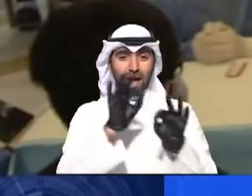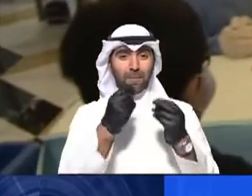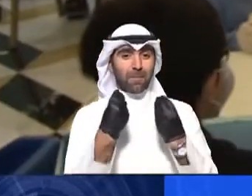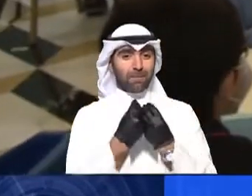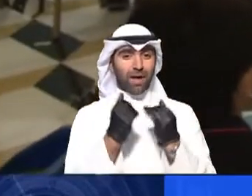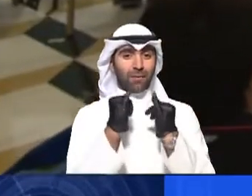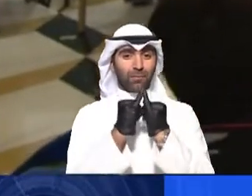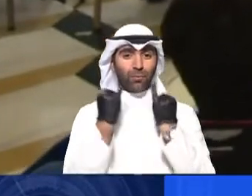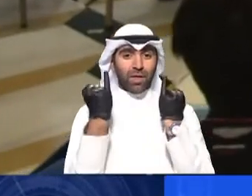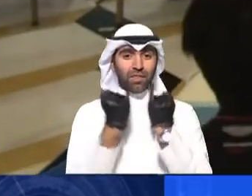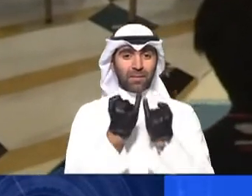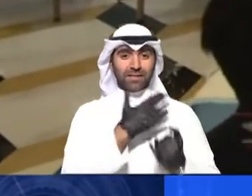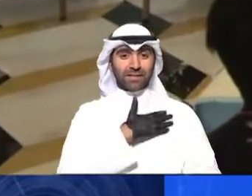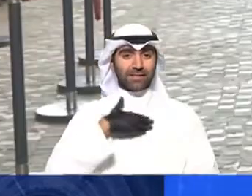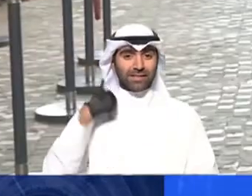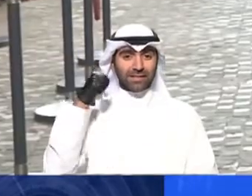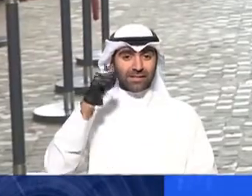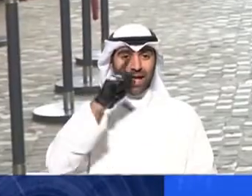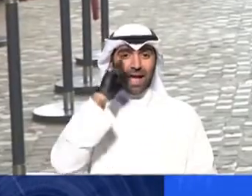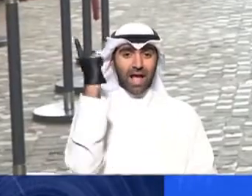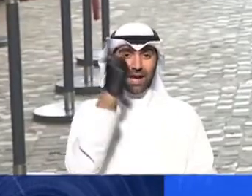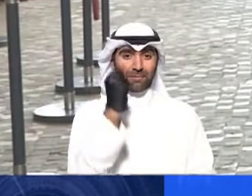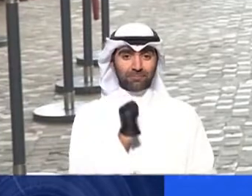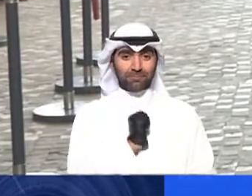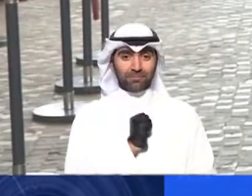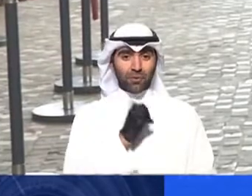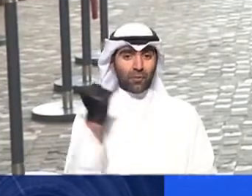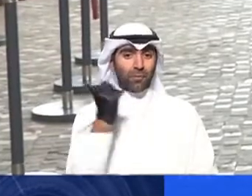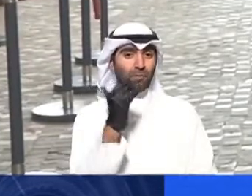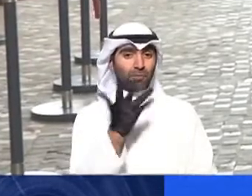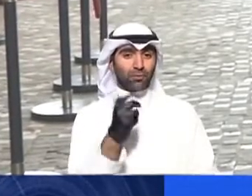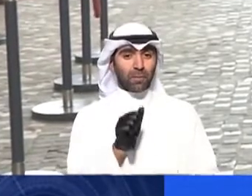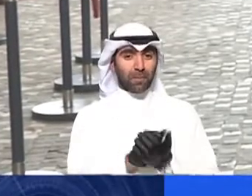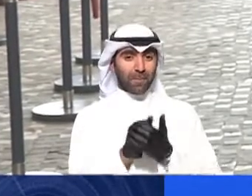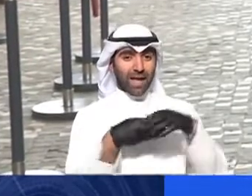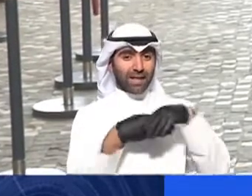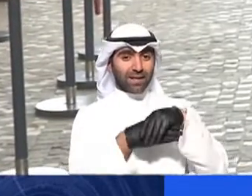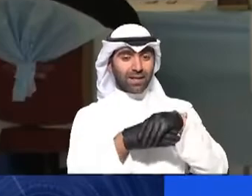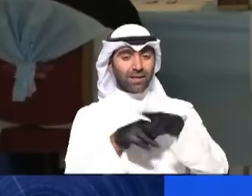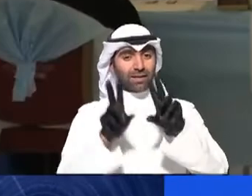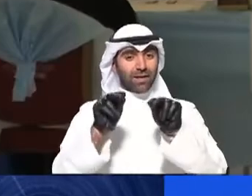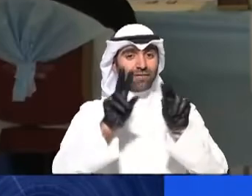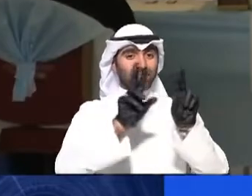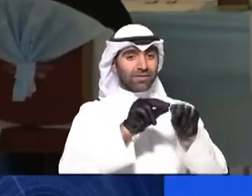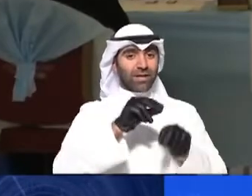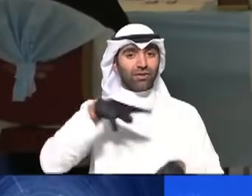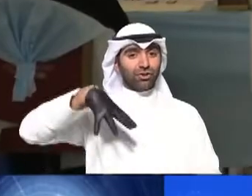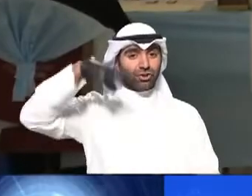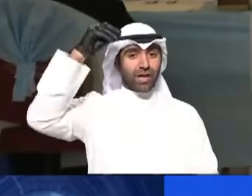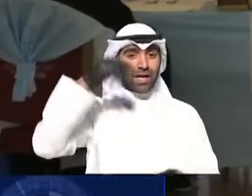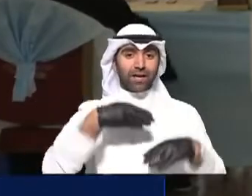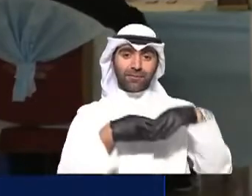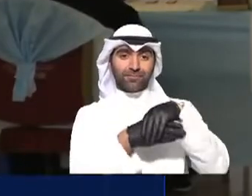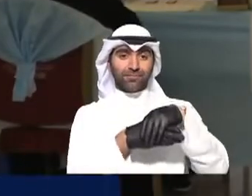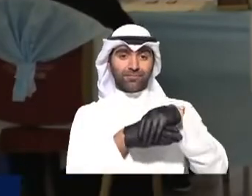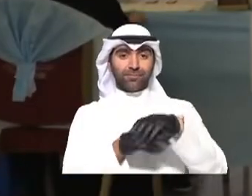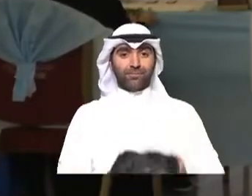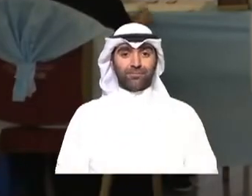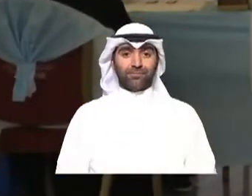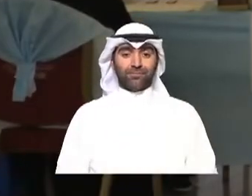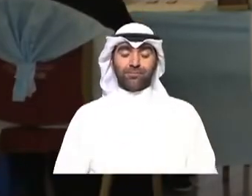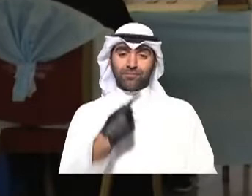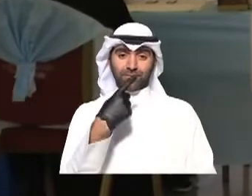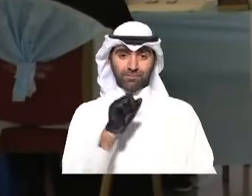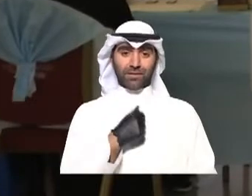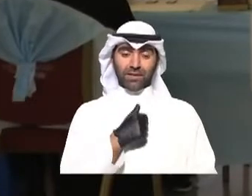هو طوق النجاة الجماعي سواء في المحجر أو المنزل. الفحص الطبي أثبت خلو هؤلاء العائدين إلى أرض الكويت من